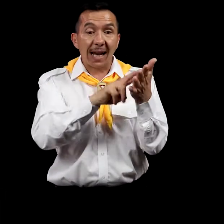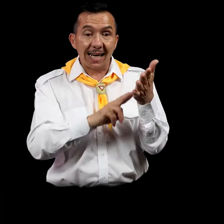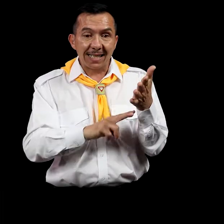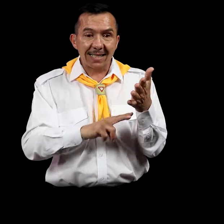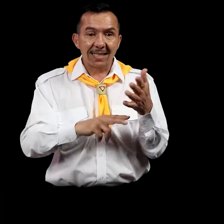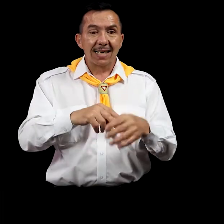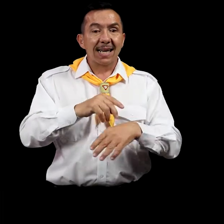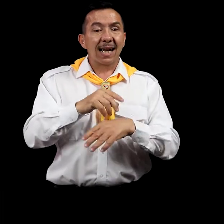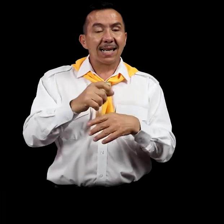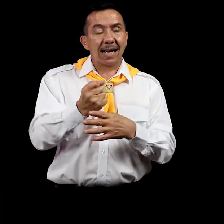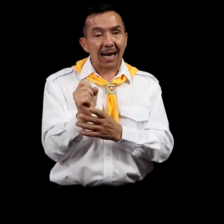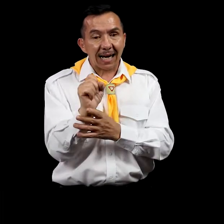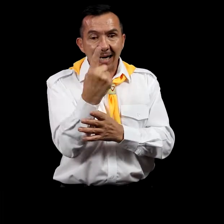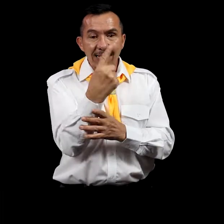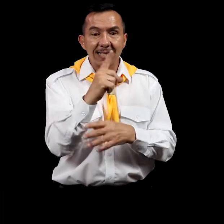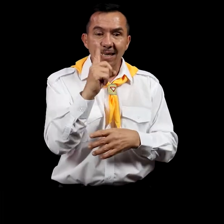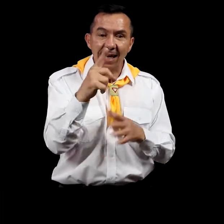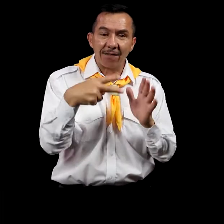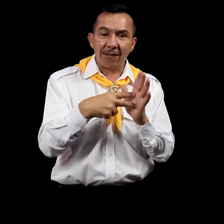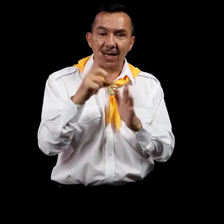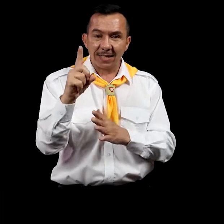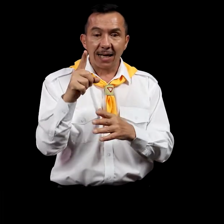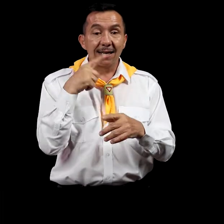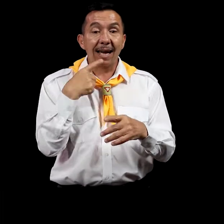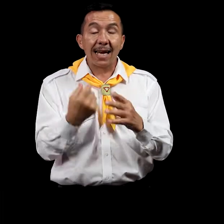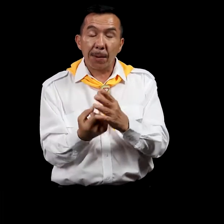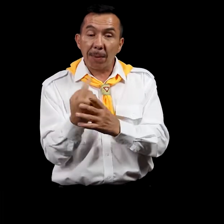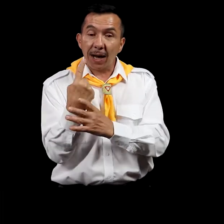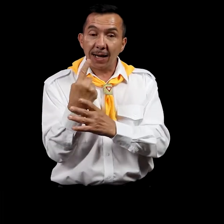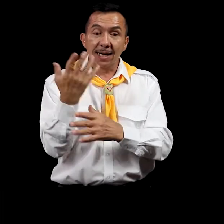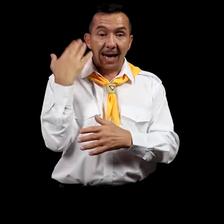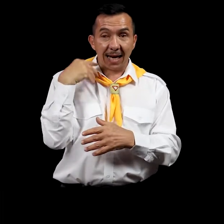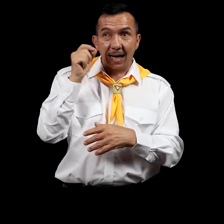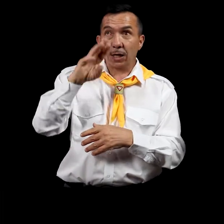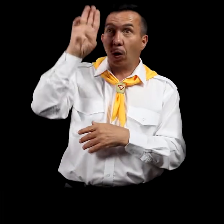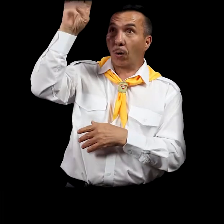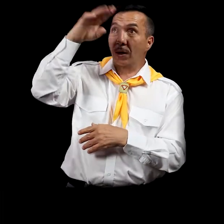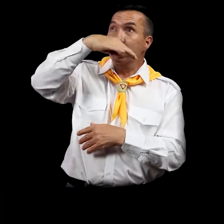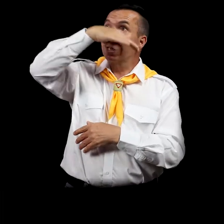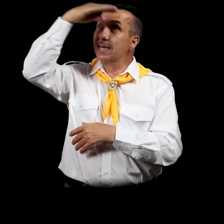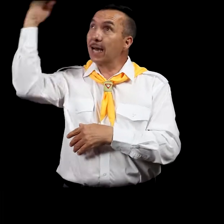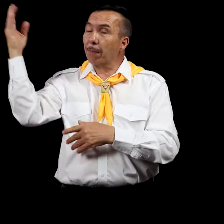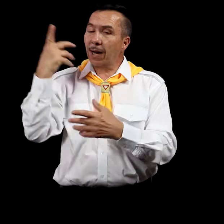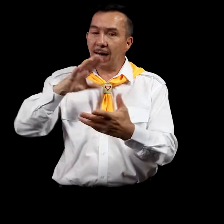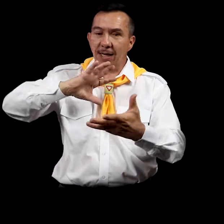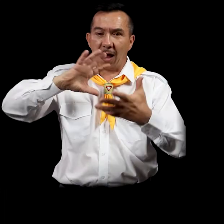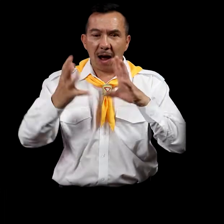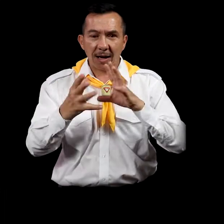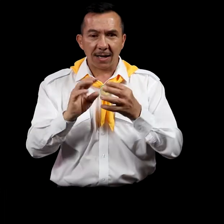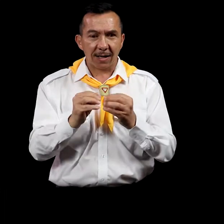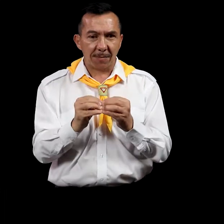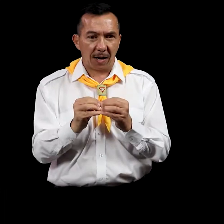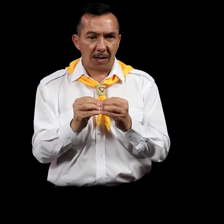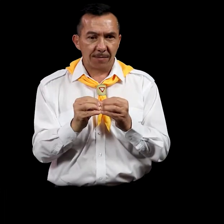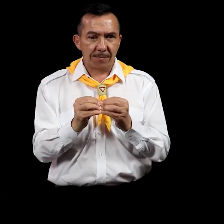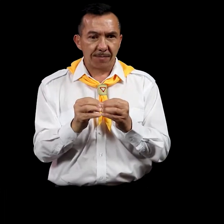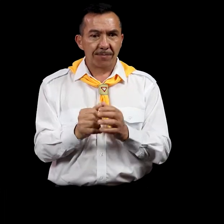in Genesis 1:1. In die begin het God die hemel en die aarde